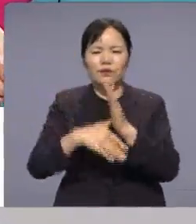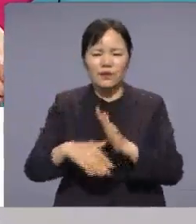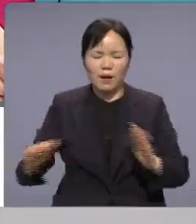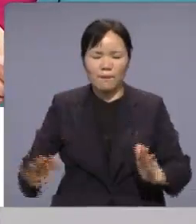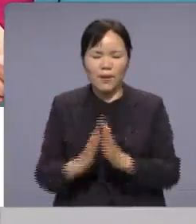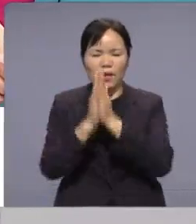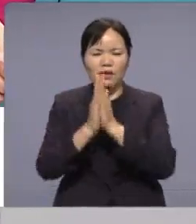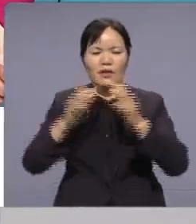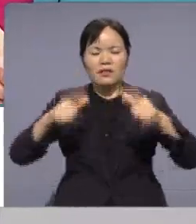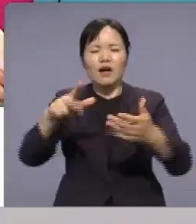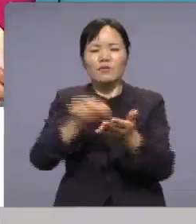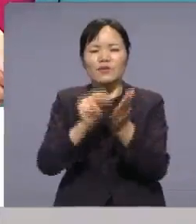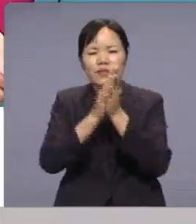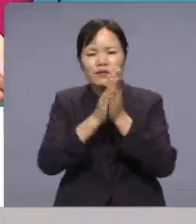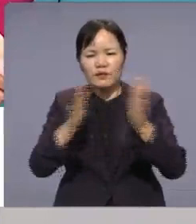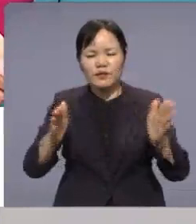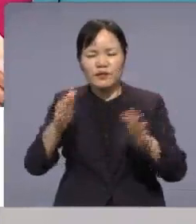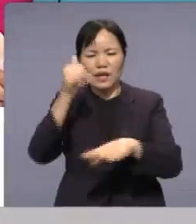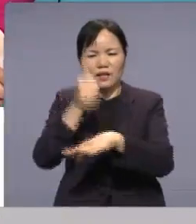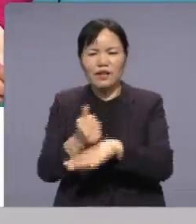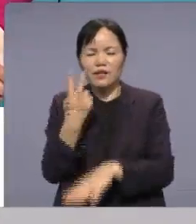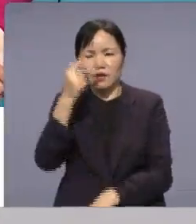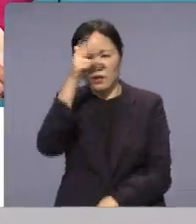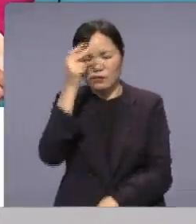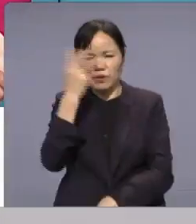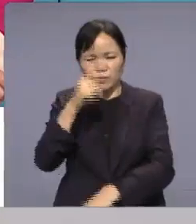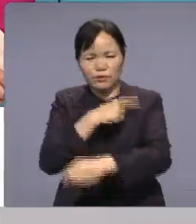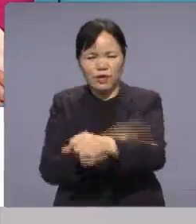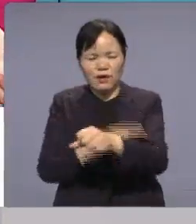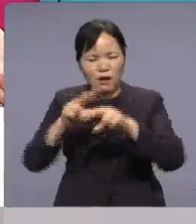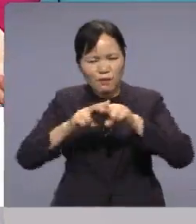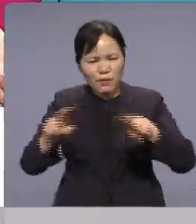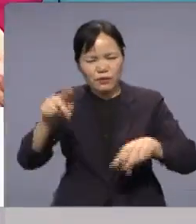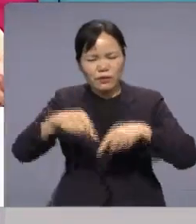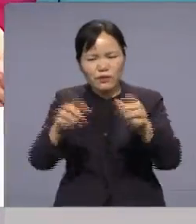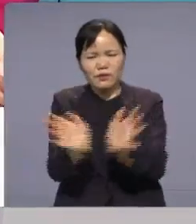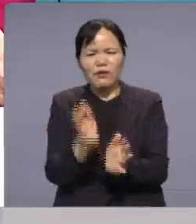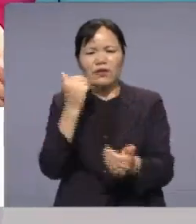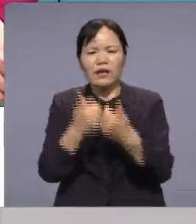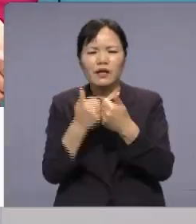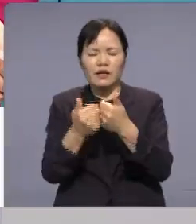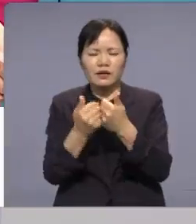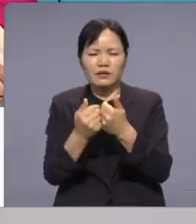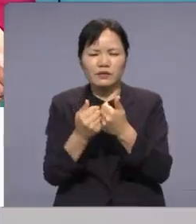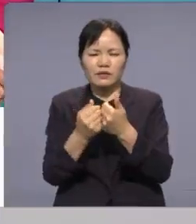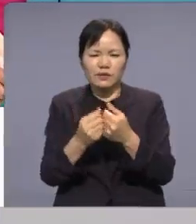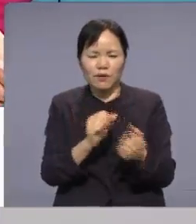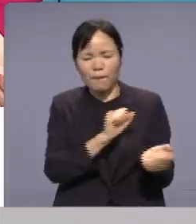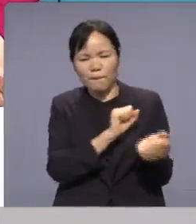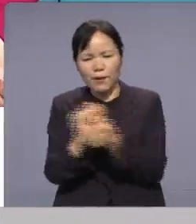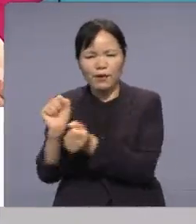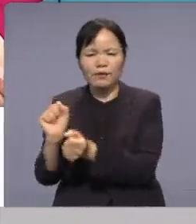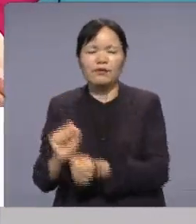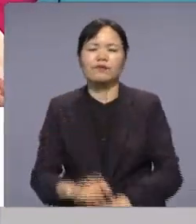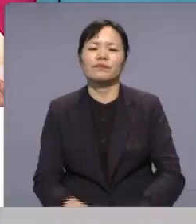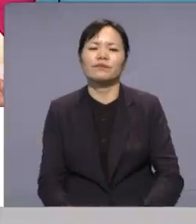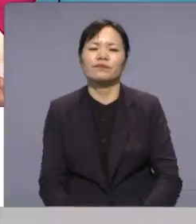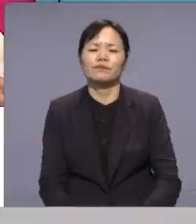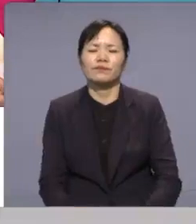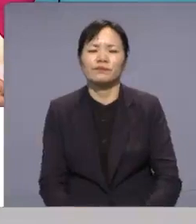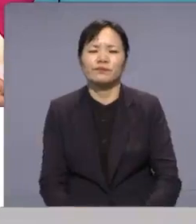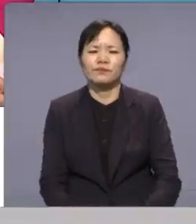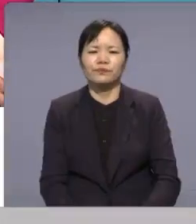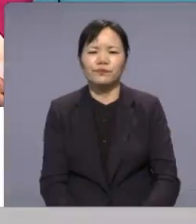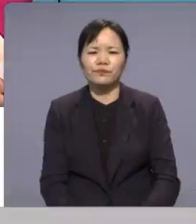지역 현안으로 시작된 토론은 검수완박 등 정당 간 갈등으로 옮겨가며 열기를 더했습니다. 유은총 기자가